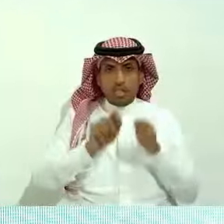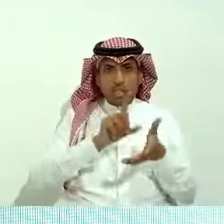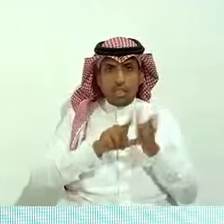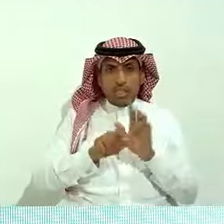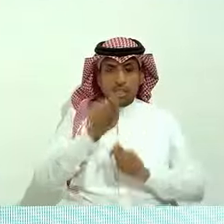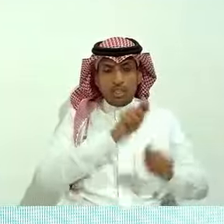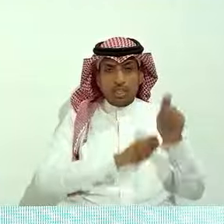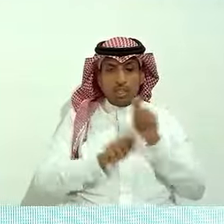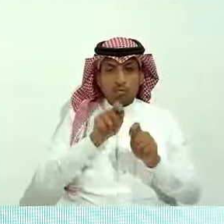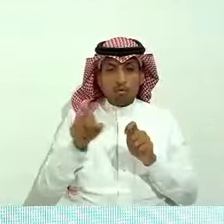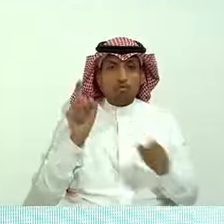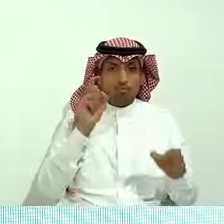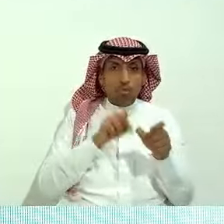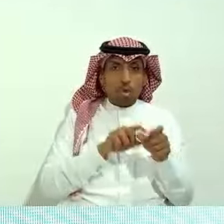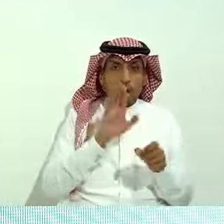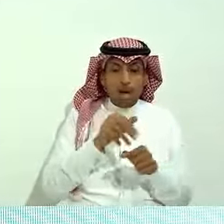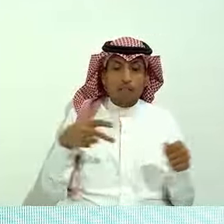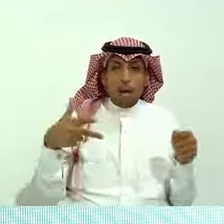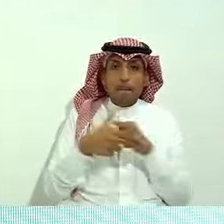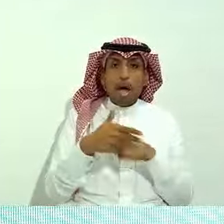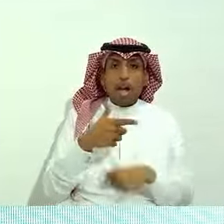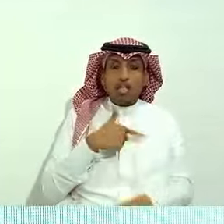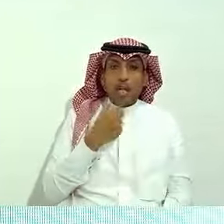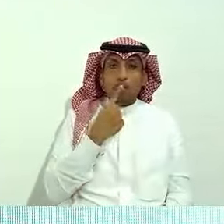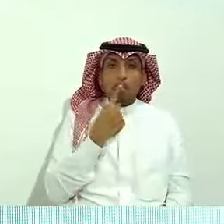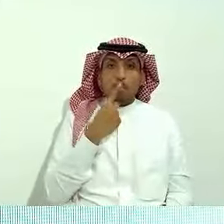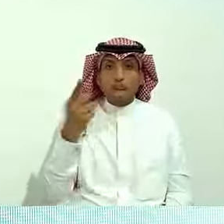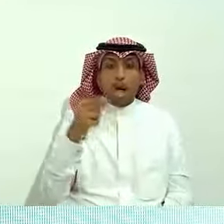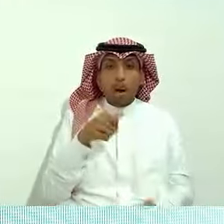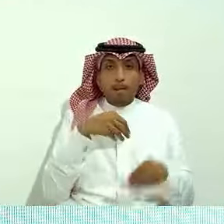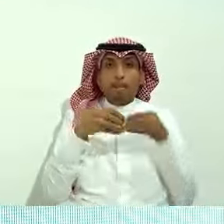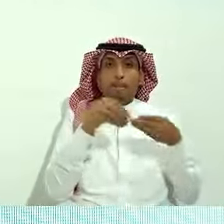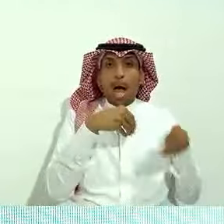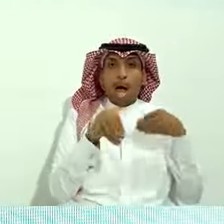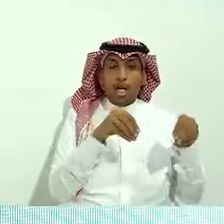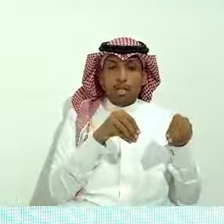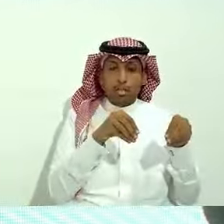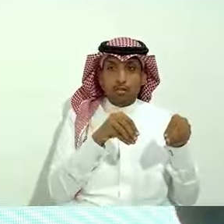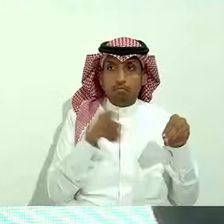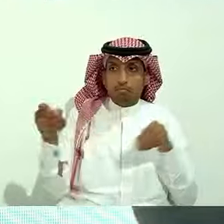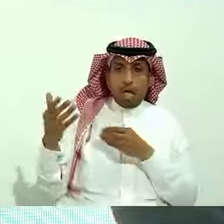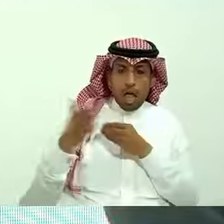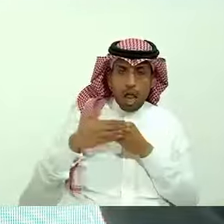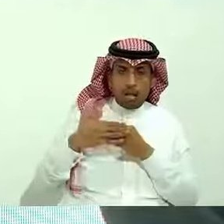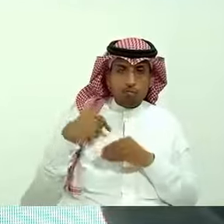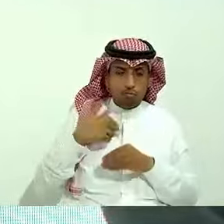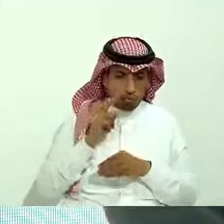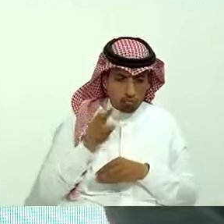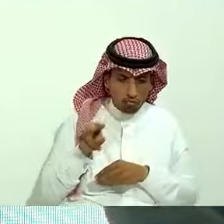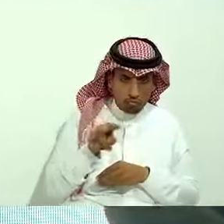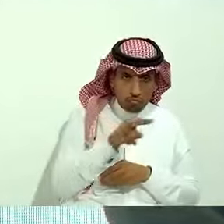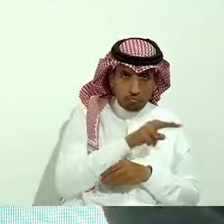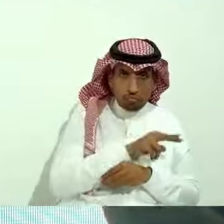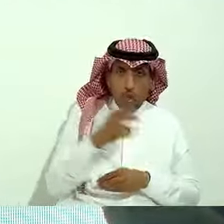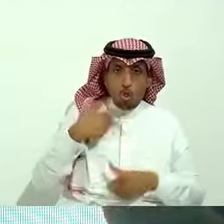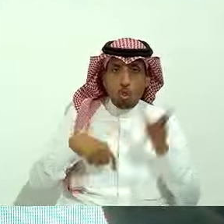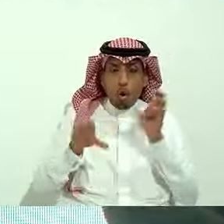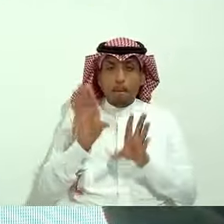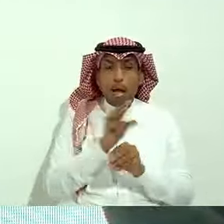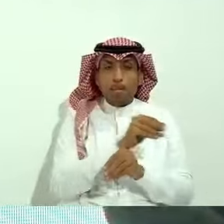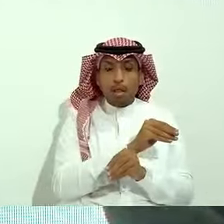يشاركون في معرض 100 براند، فكلمتني وجت وطلعت على مجموعة من الأزياء